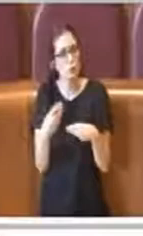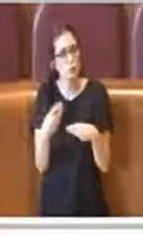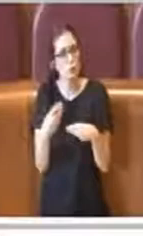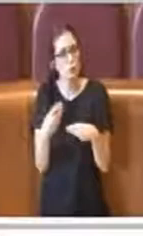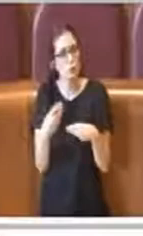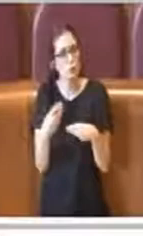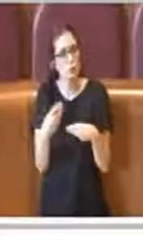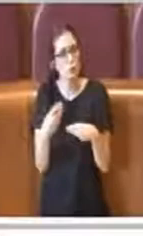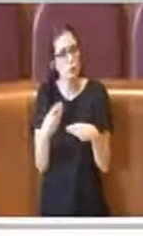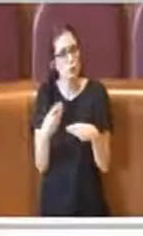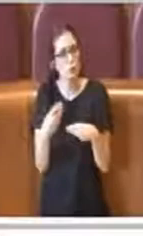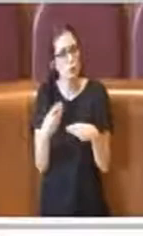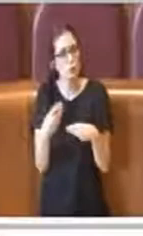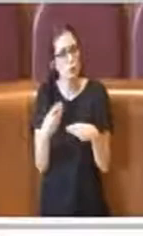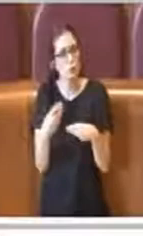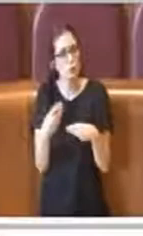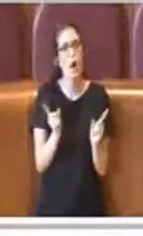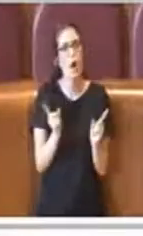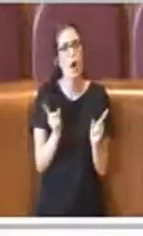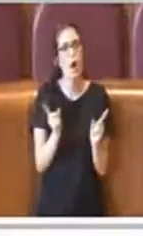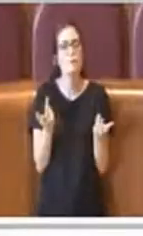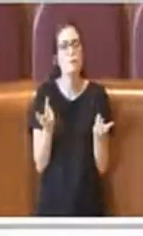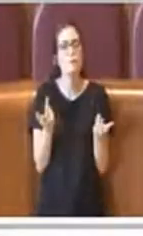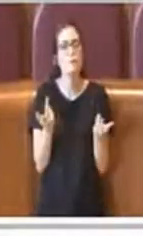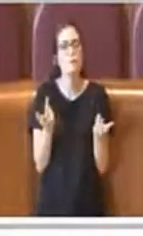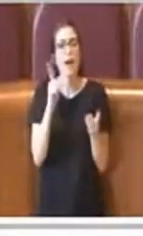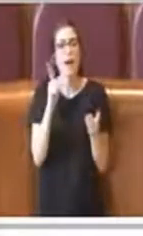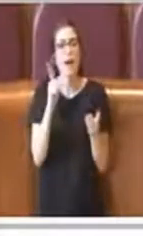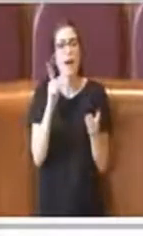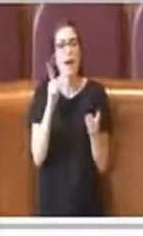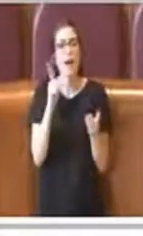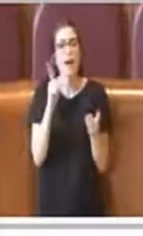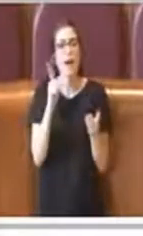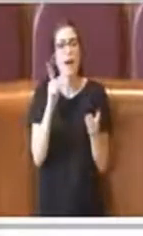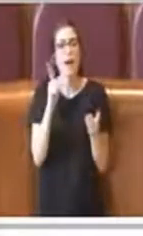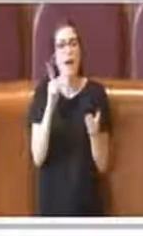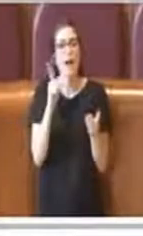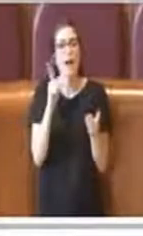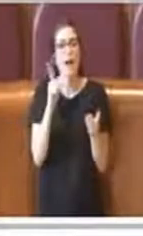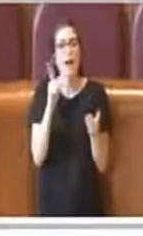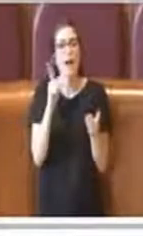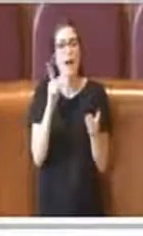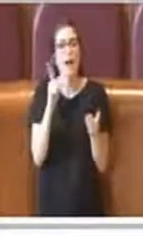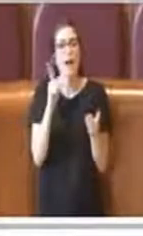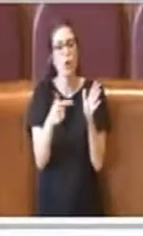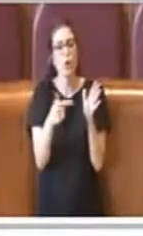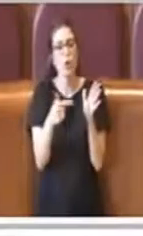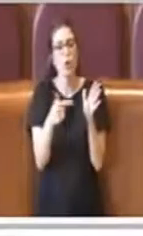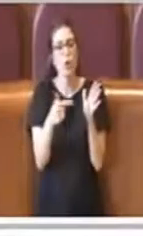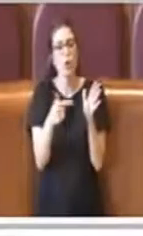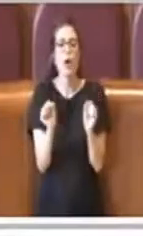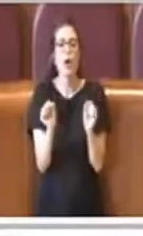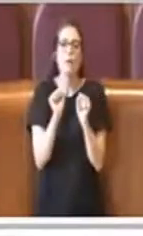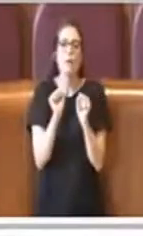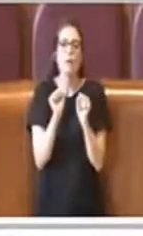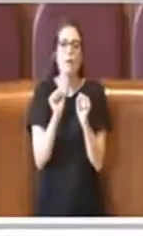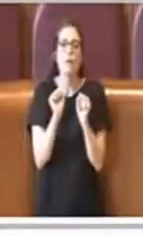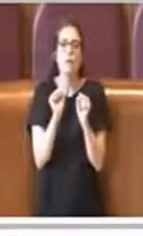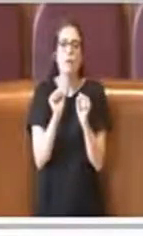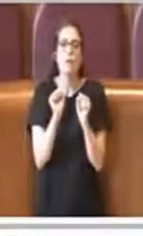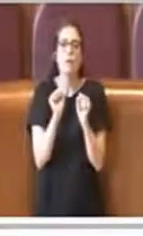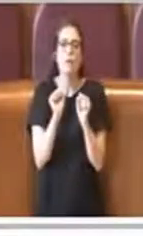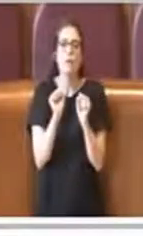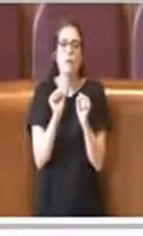Credo fermamente che anche con la norma transitoria si riuscirà a rendere